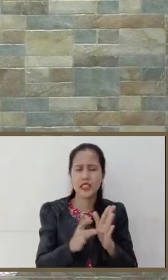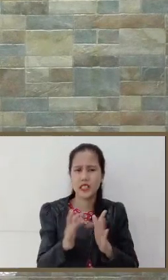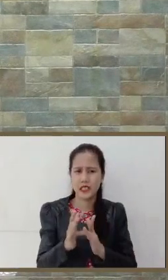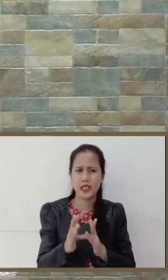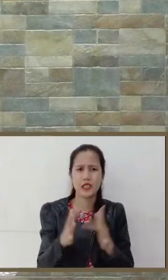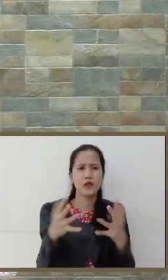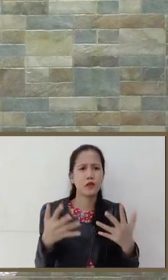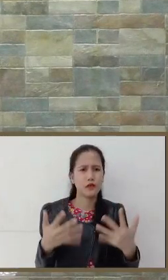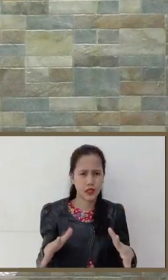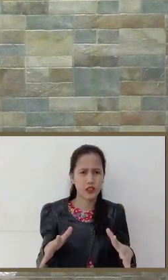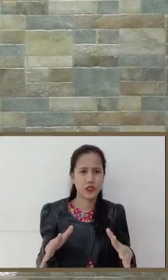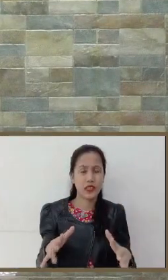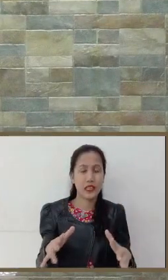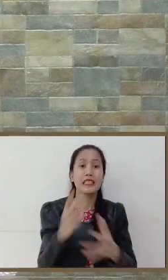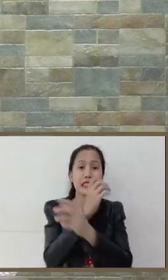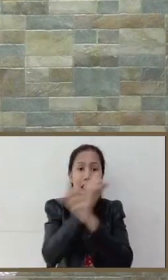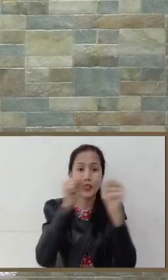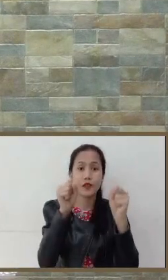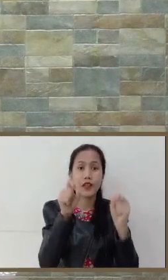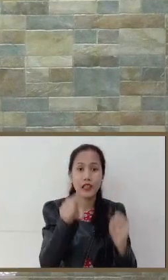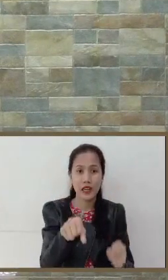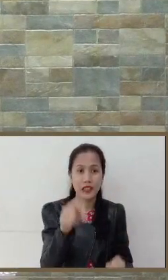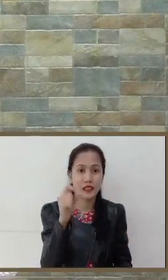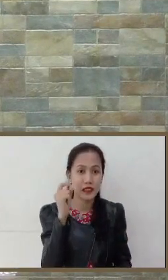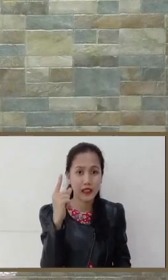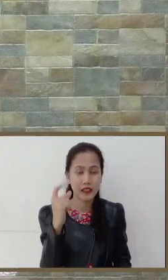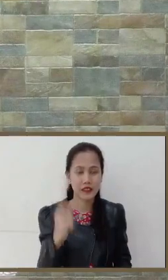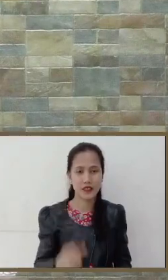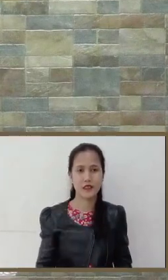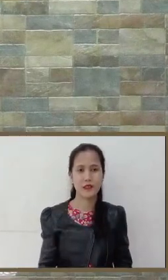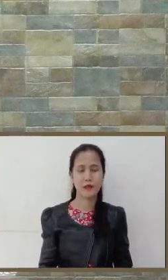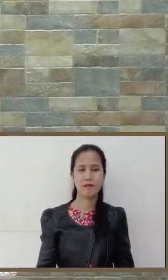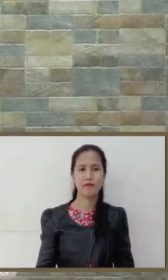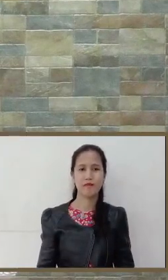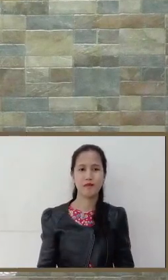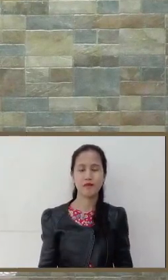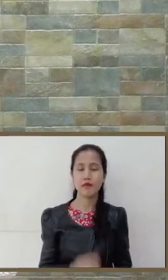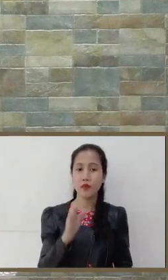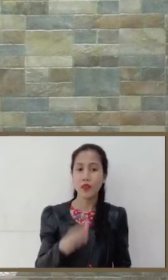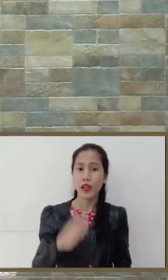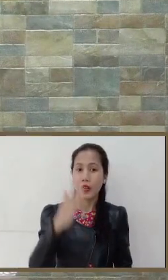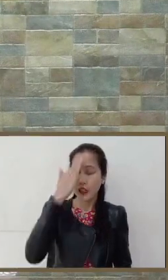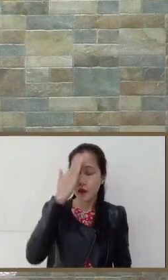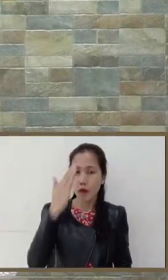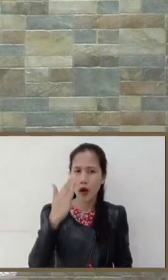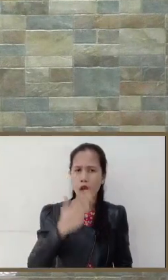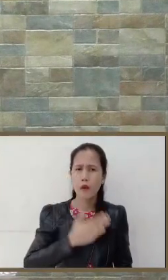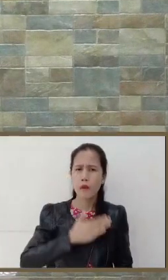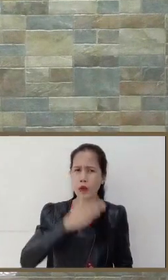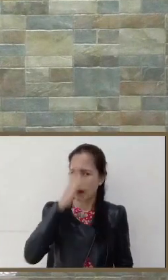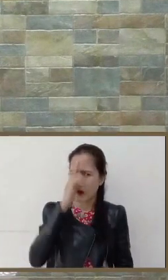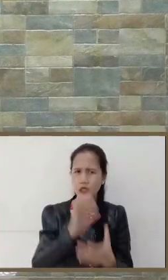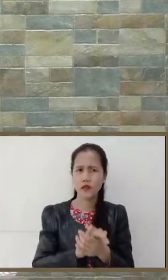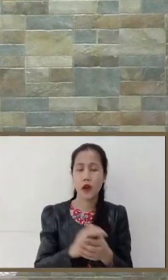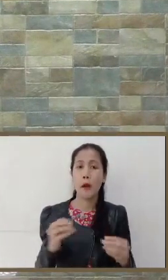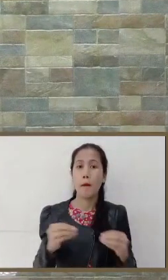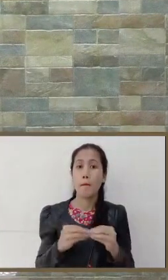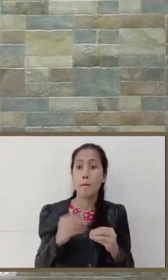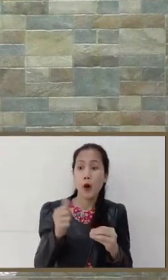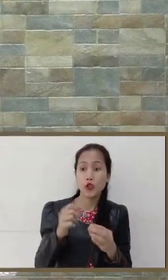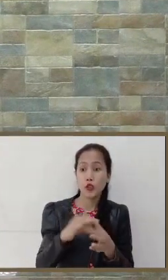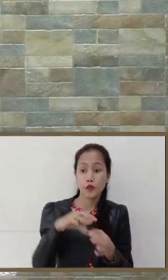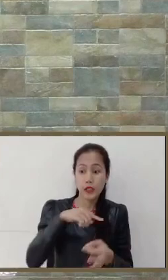Amen. Dikit tayo sa tao, meron tayong, lahat tayo, alam niyo po, sa ako'y naniniwala, lahat tayo ngayon dito magkakakilala.